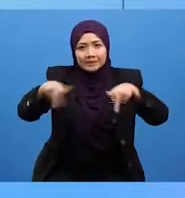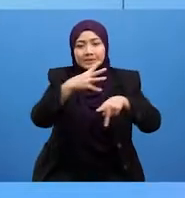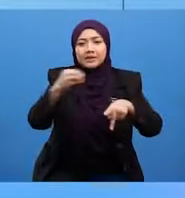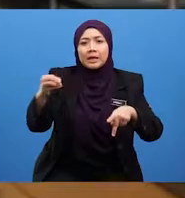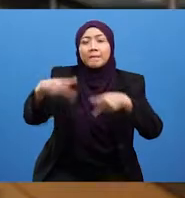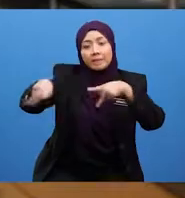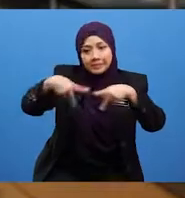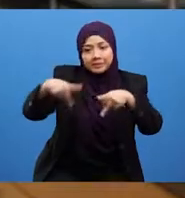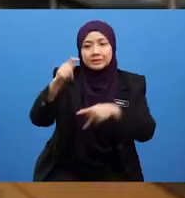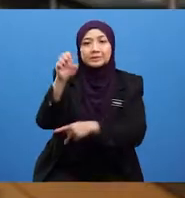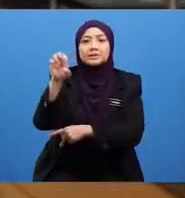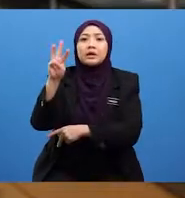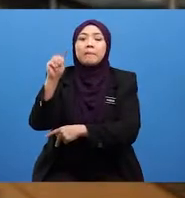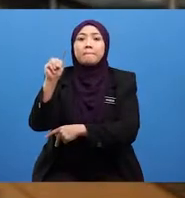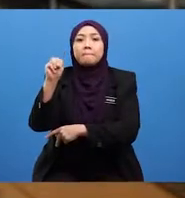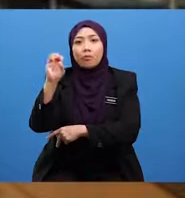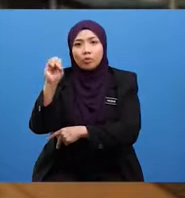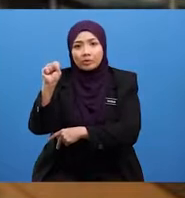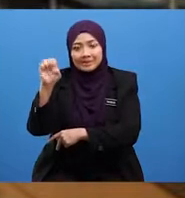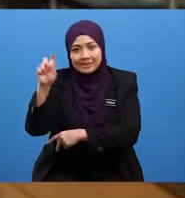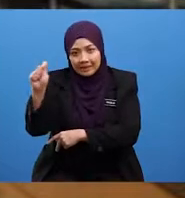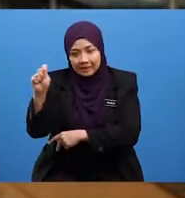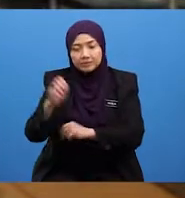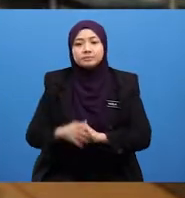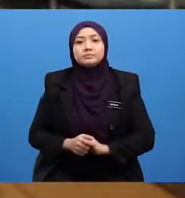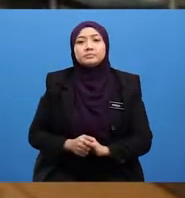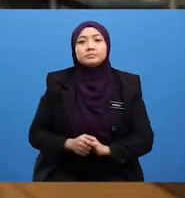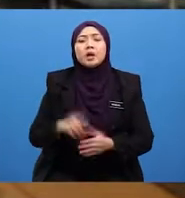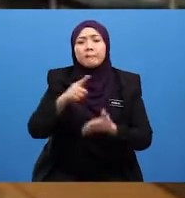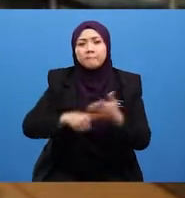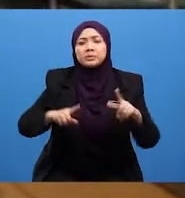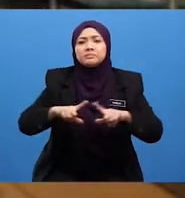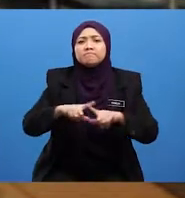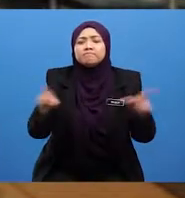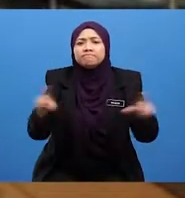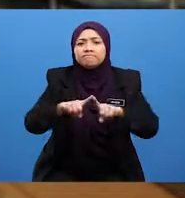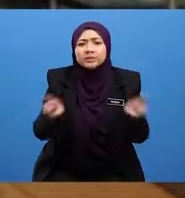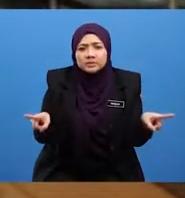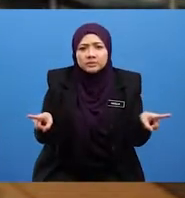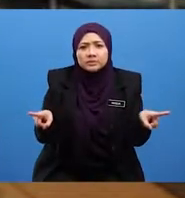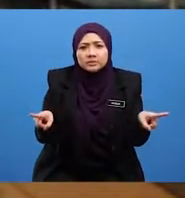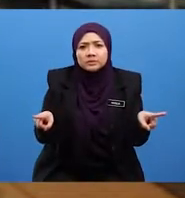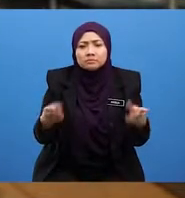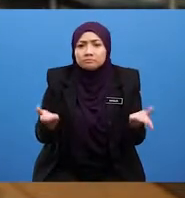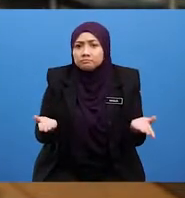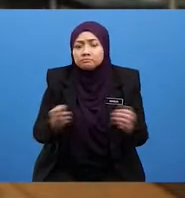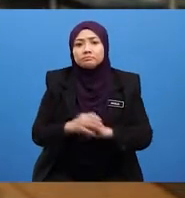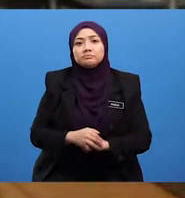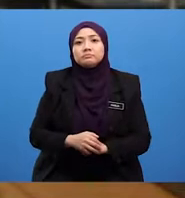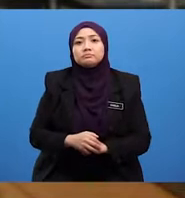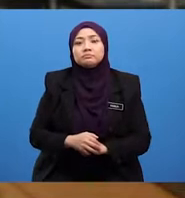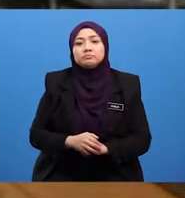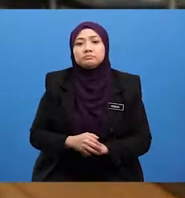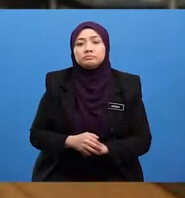termoset. Apakah perbezaan ciri antara termoplastik dengan plastik termoset?